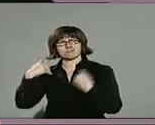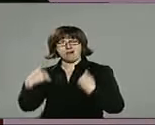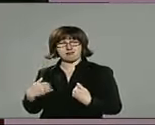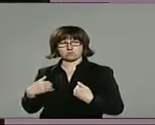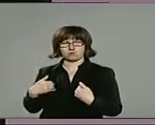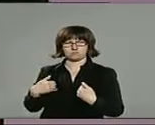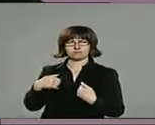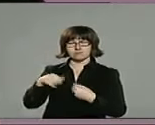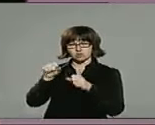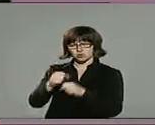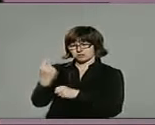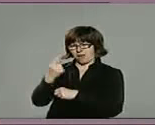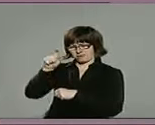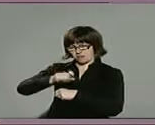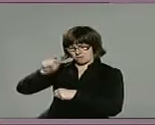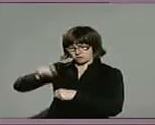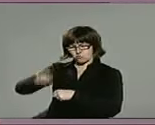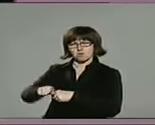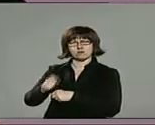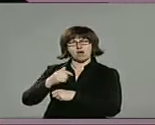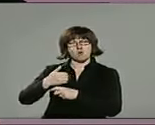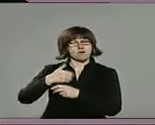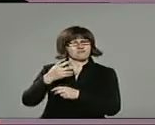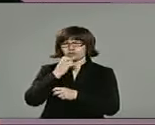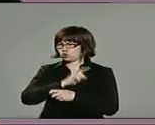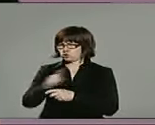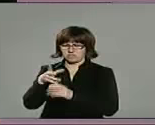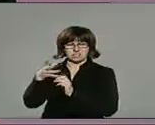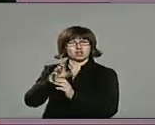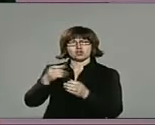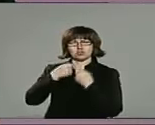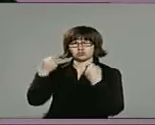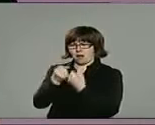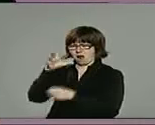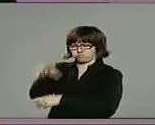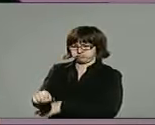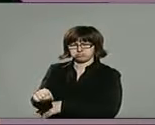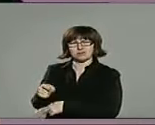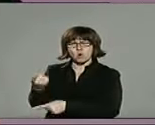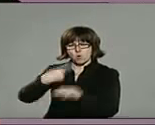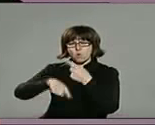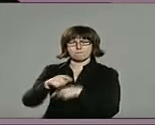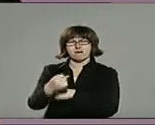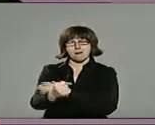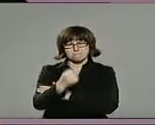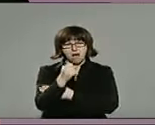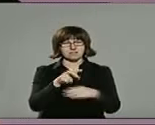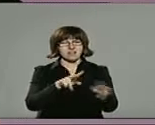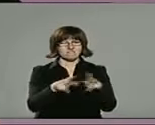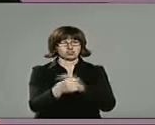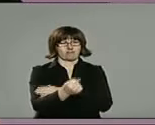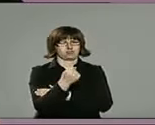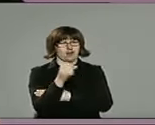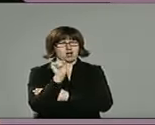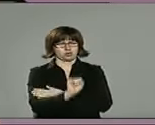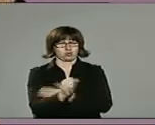schützt den Einzelnen ebenso vor dem grenzenlosen Zugriff des Staates, wie sie ihn vor der Macht des wirtschaftlich Stärkeren